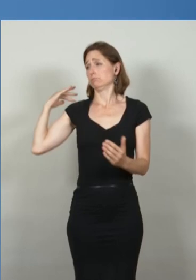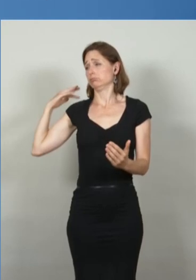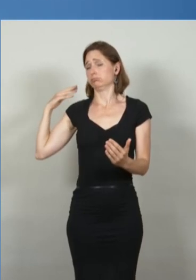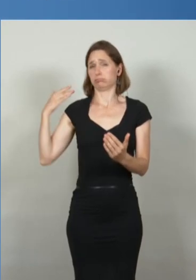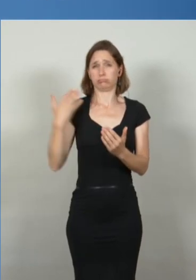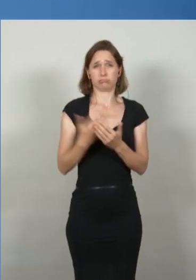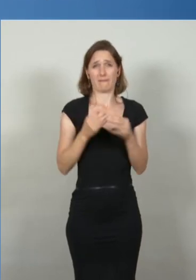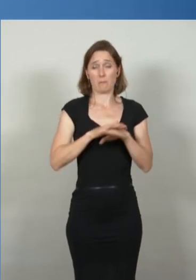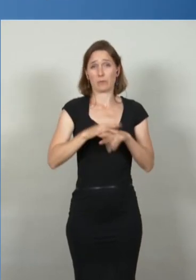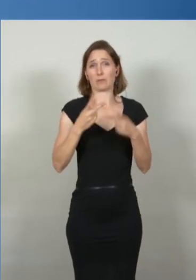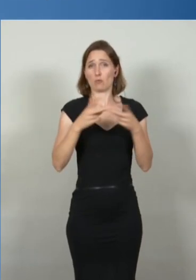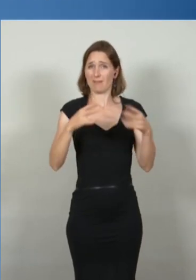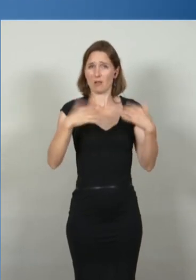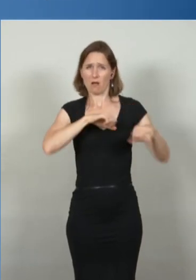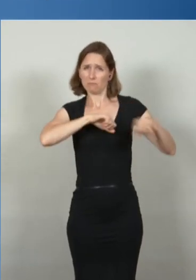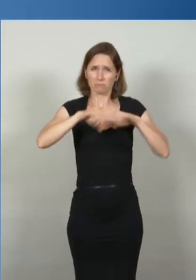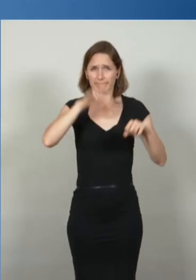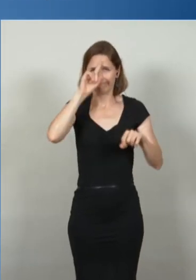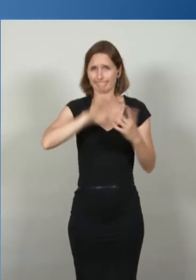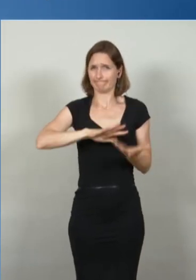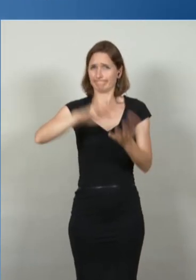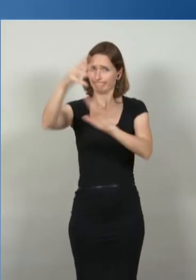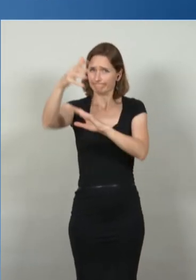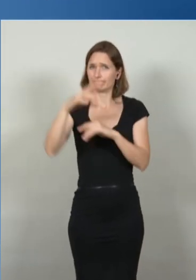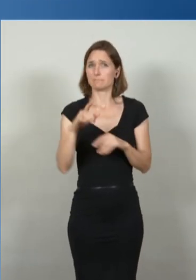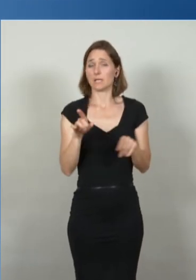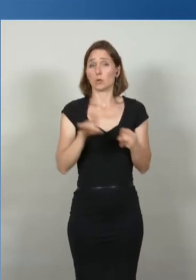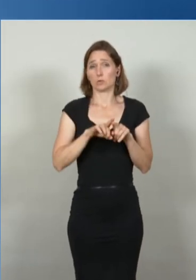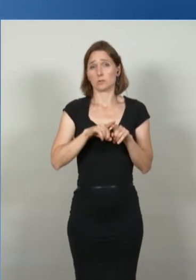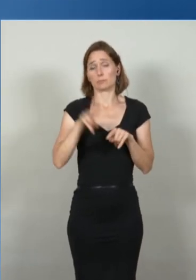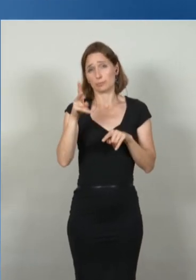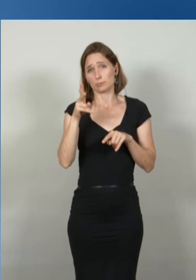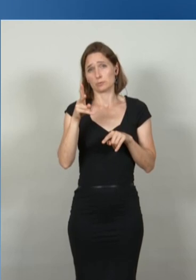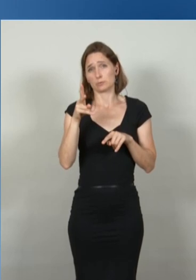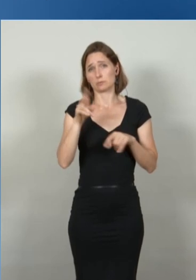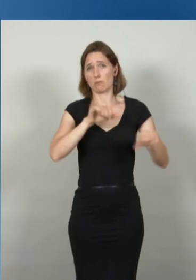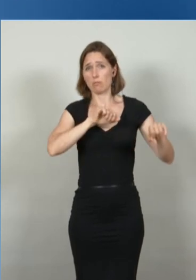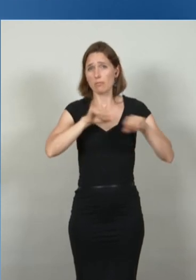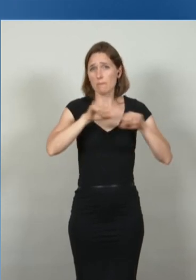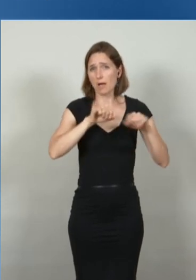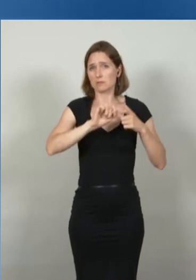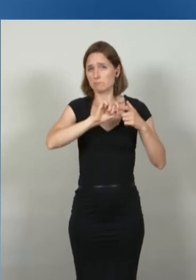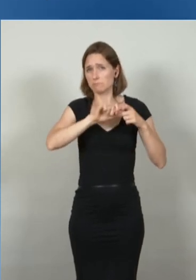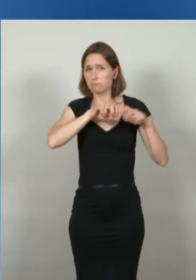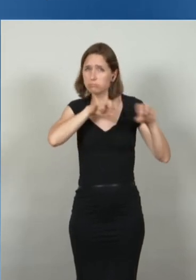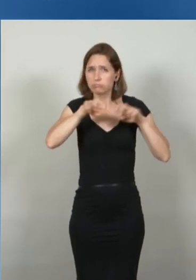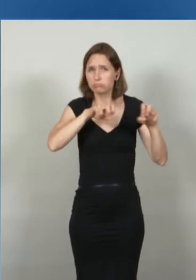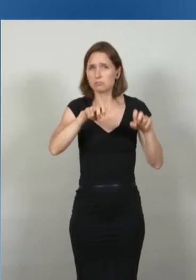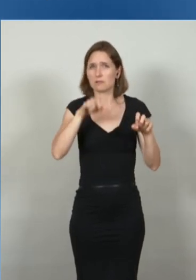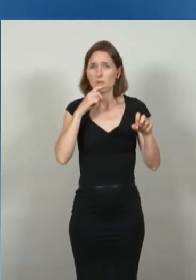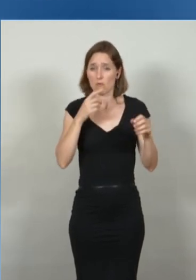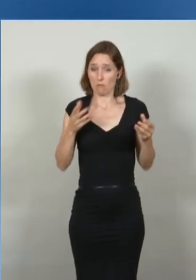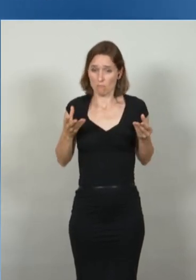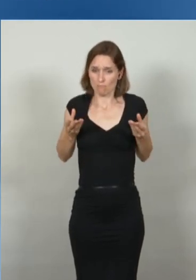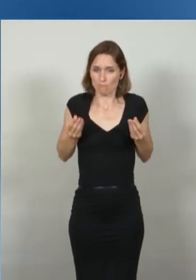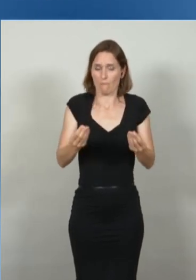publique mais surtout d'être dans une démarche pour permettant de provoquer du débat